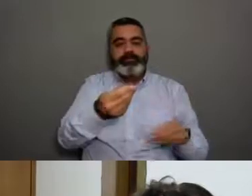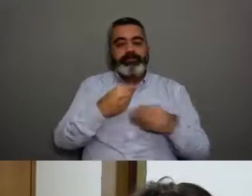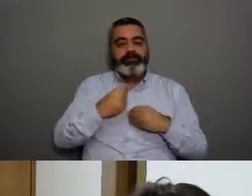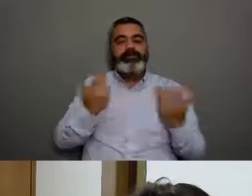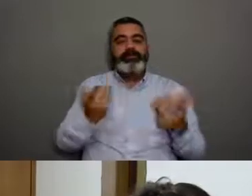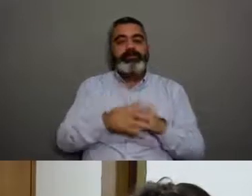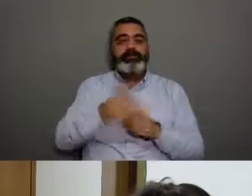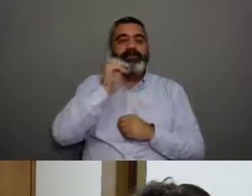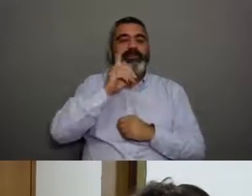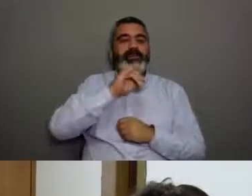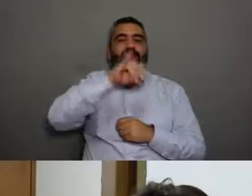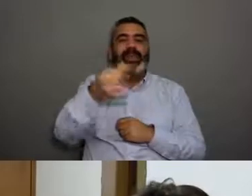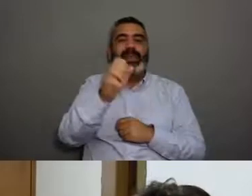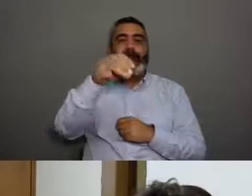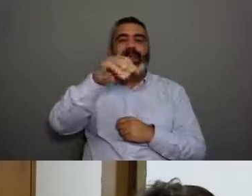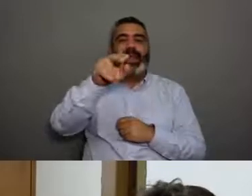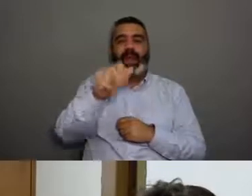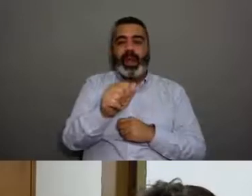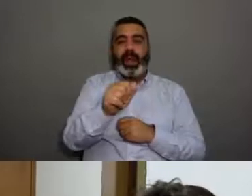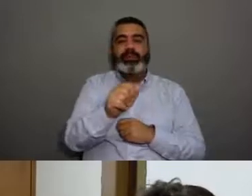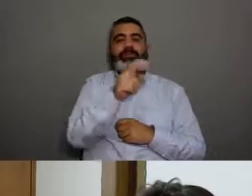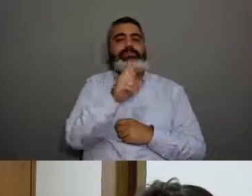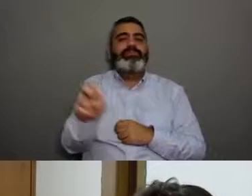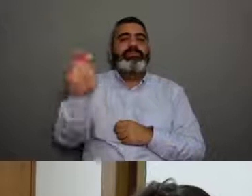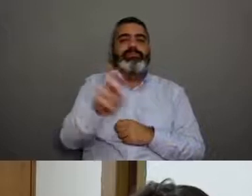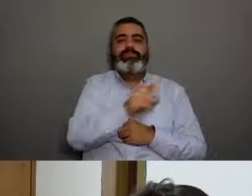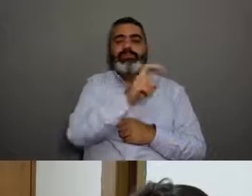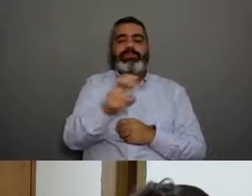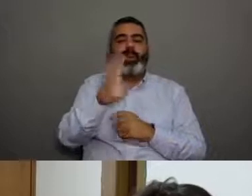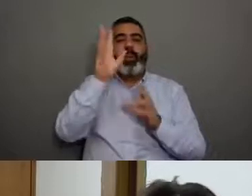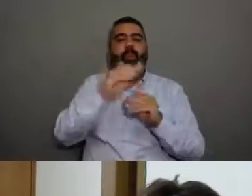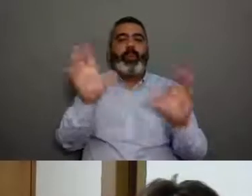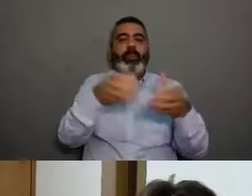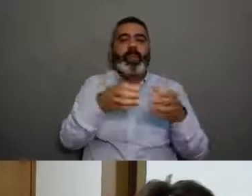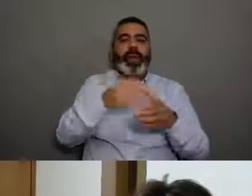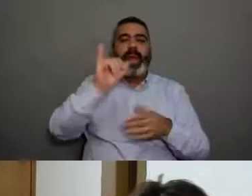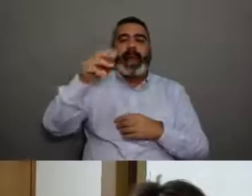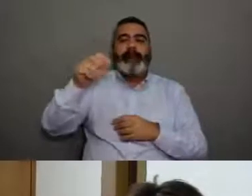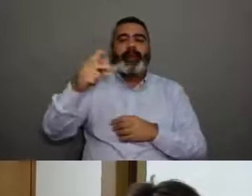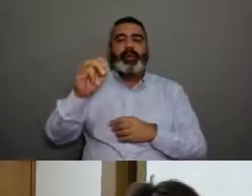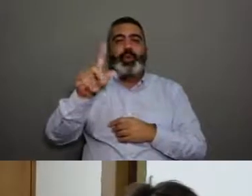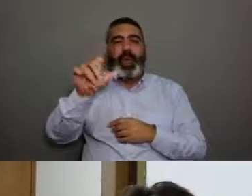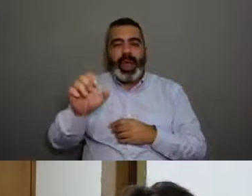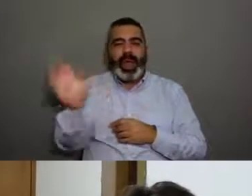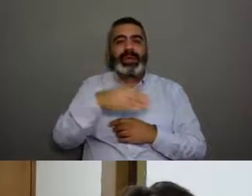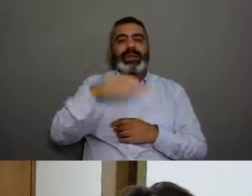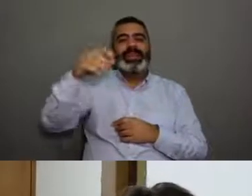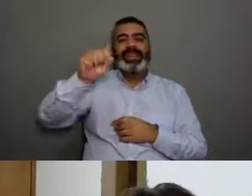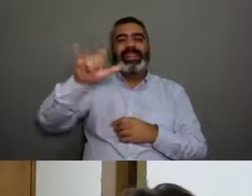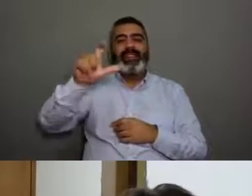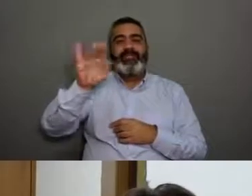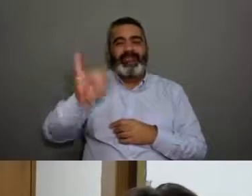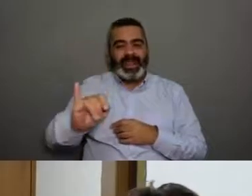της Τζεμίνα, μέσα από τις ιστορίες των Ιμακιουλέ, των Σιλβί και των Στούκα και σκέφτηκα